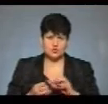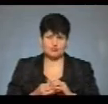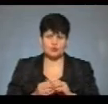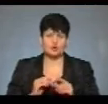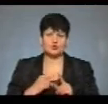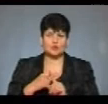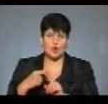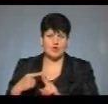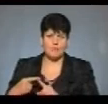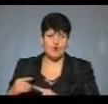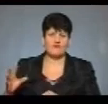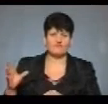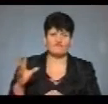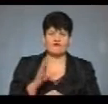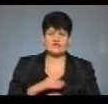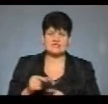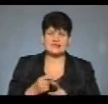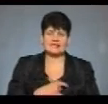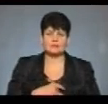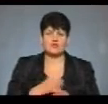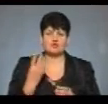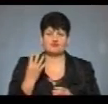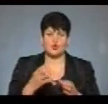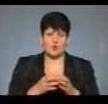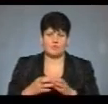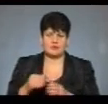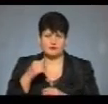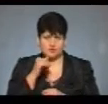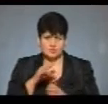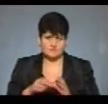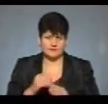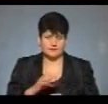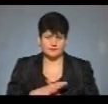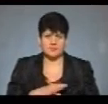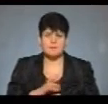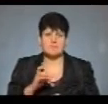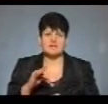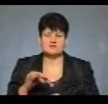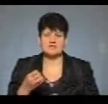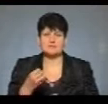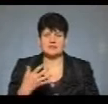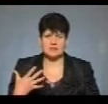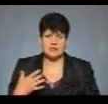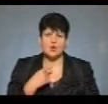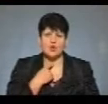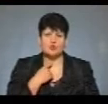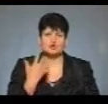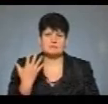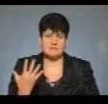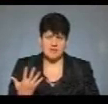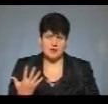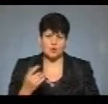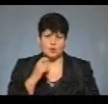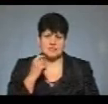додамо всіх депутатів 4 громад, які вчора йшли на вибори. Так, «Батьківщина» – це 15 депутатів, «Голос» – 5,